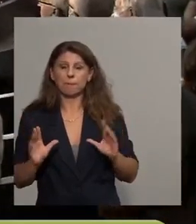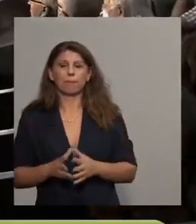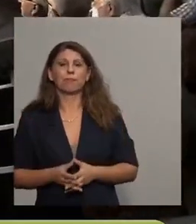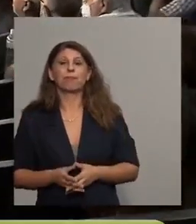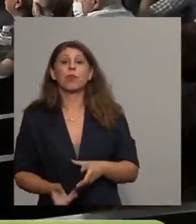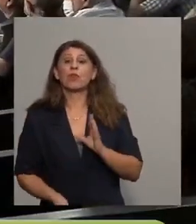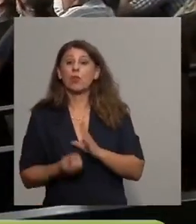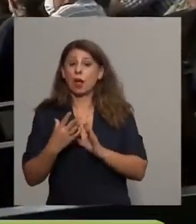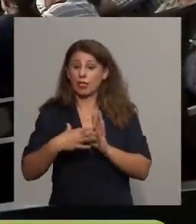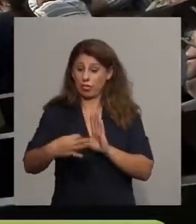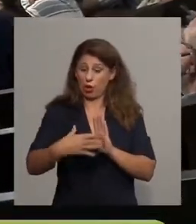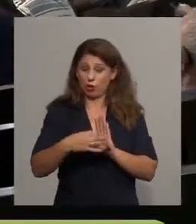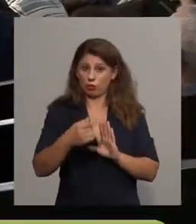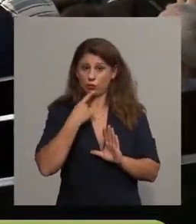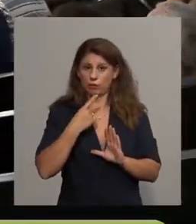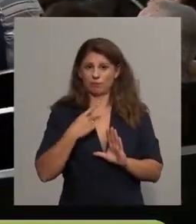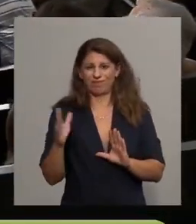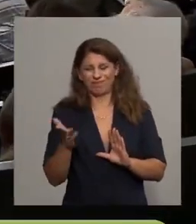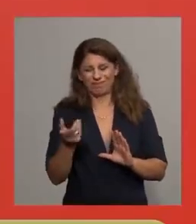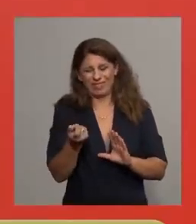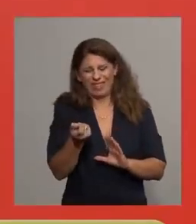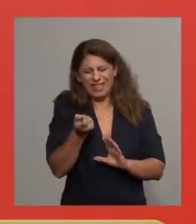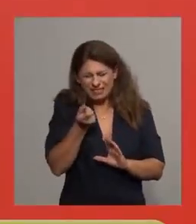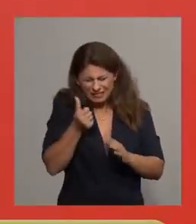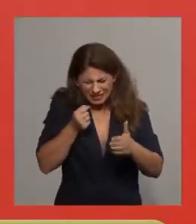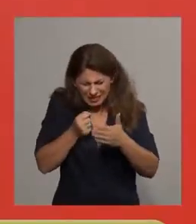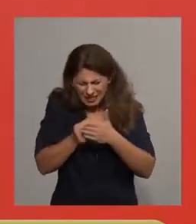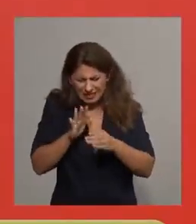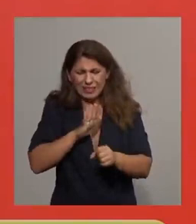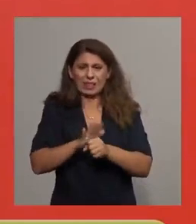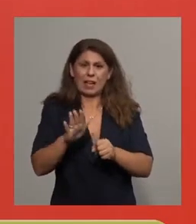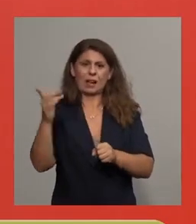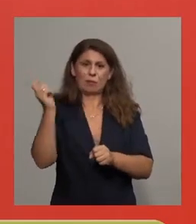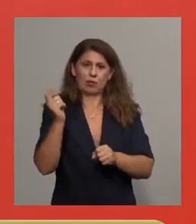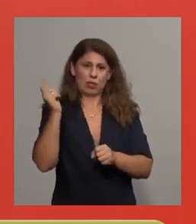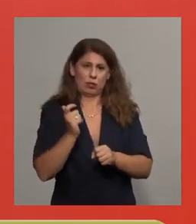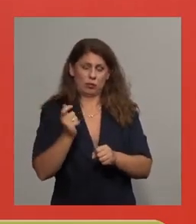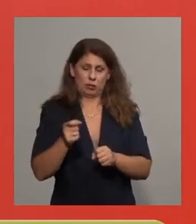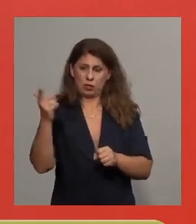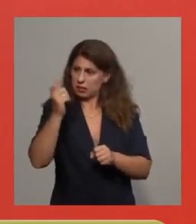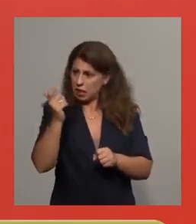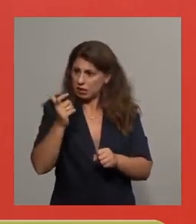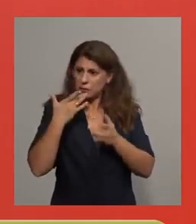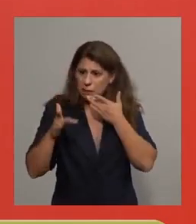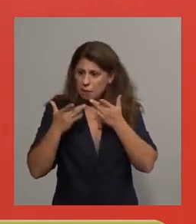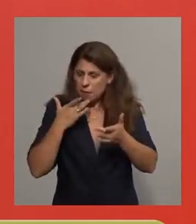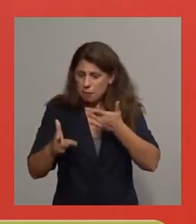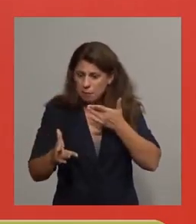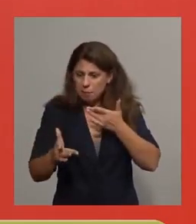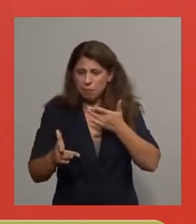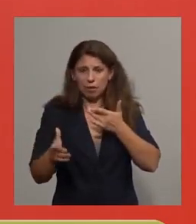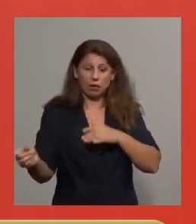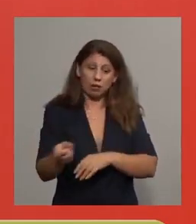νέους διορισμούς που ίσα ίσα τις καλύπτουν τις συνταξιοδοτήσεις, να πάει αυτά να τα πει